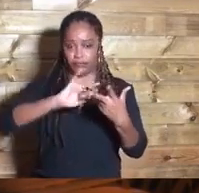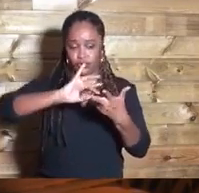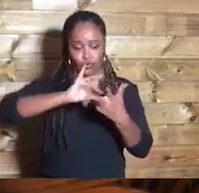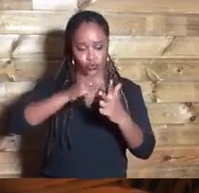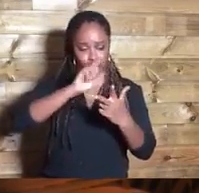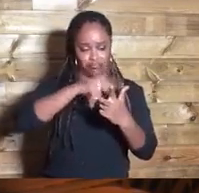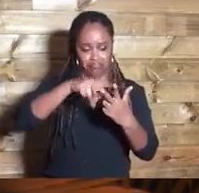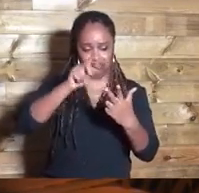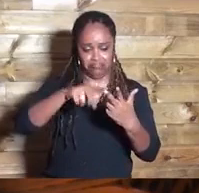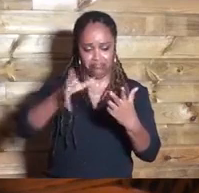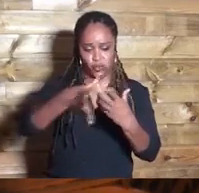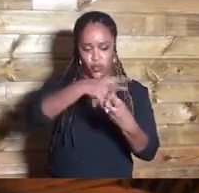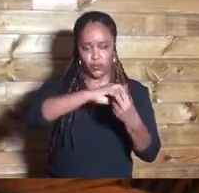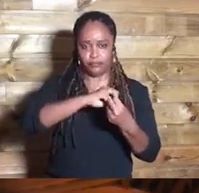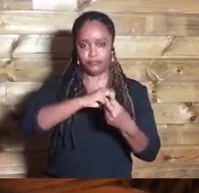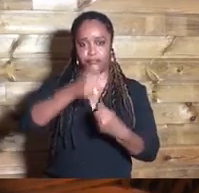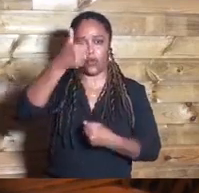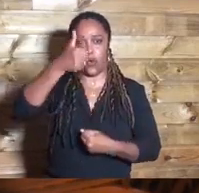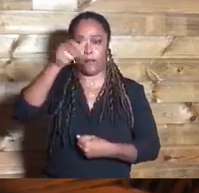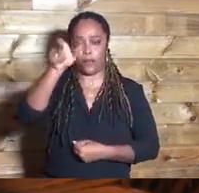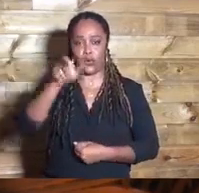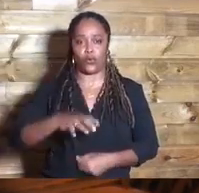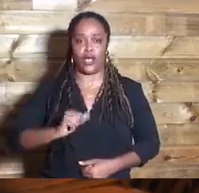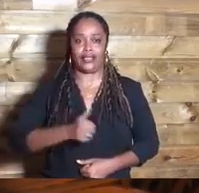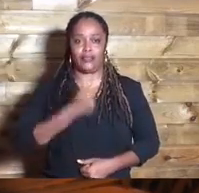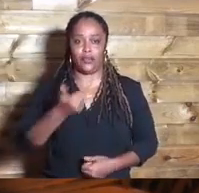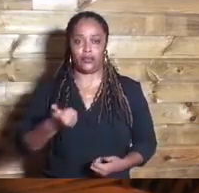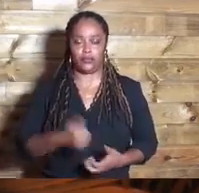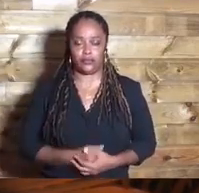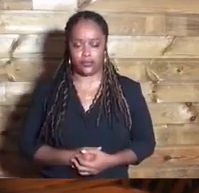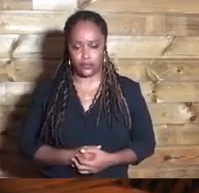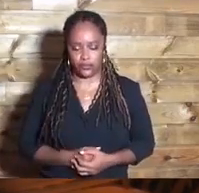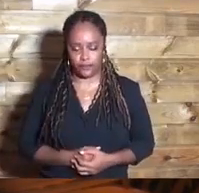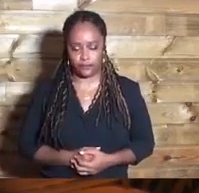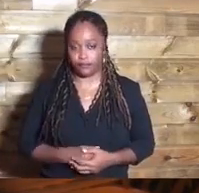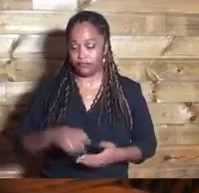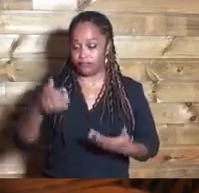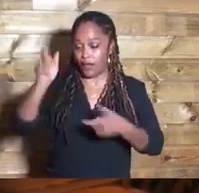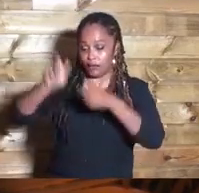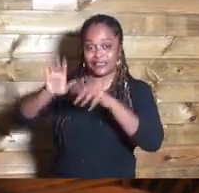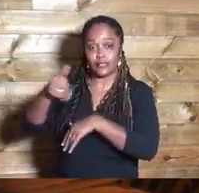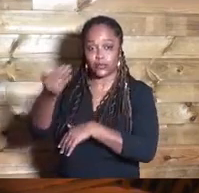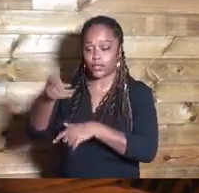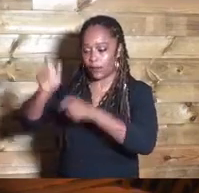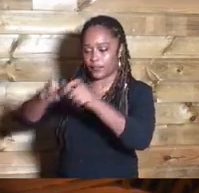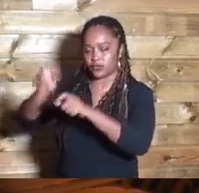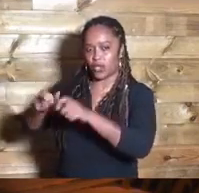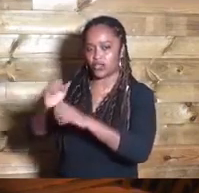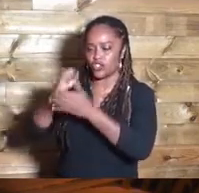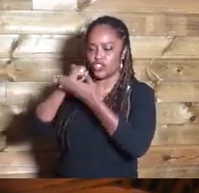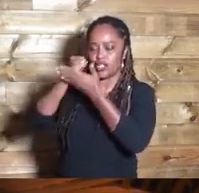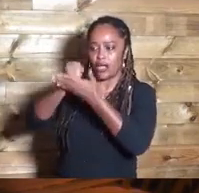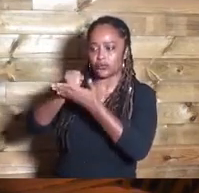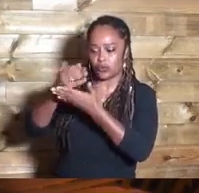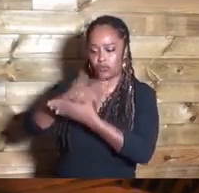dans seul mot là ça. Et c'est pour ça, nous, mon génération en moins, nous gourmets